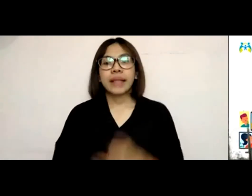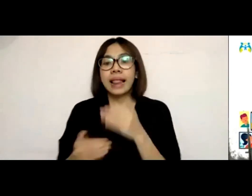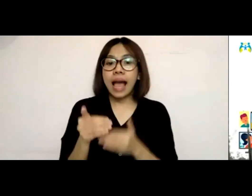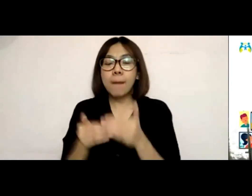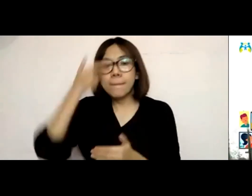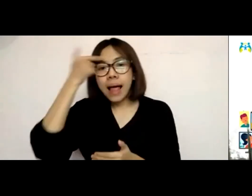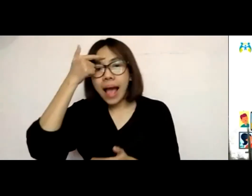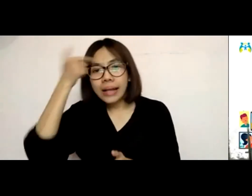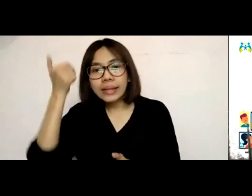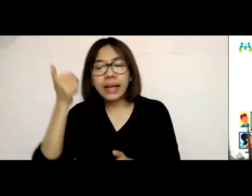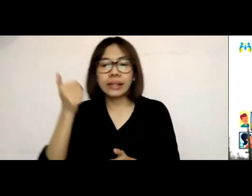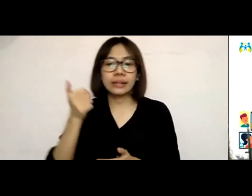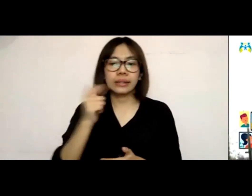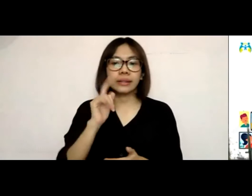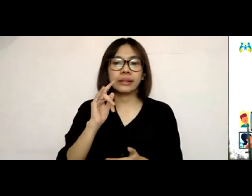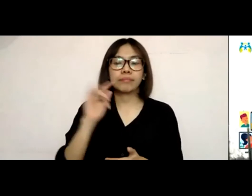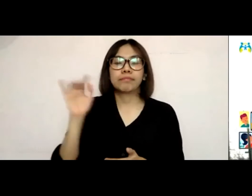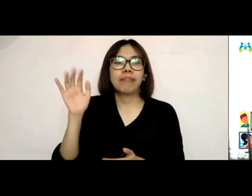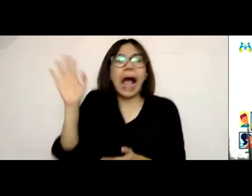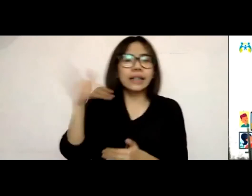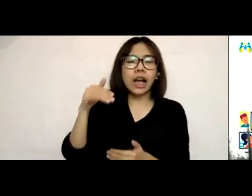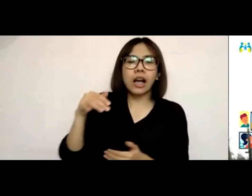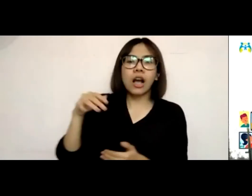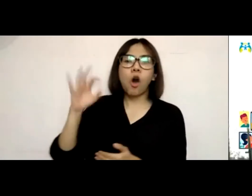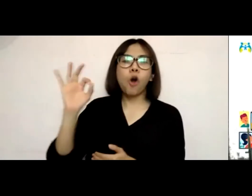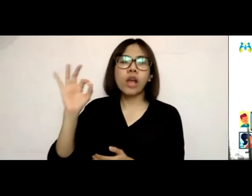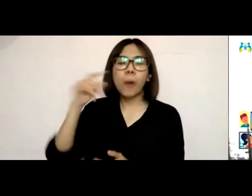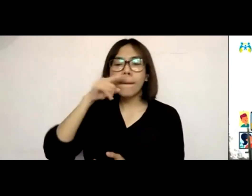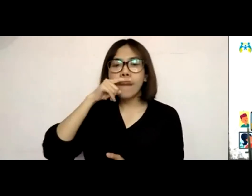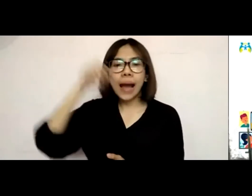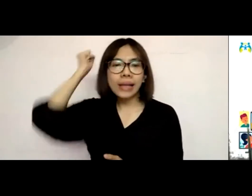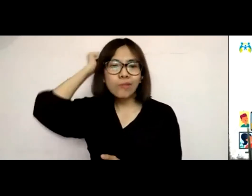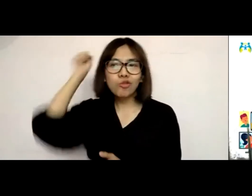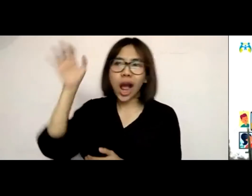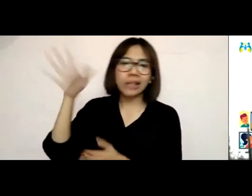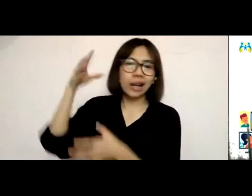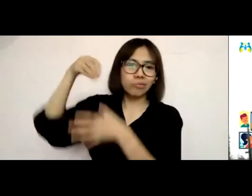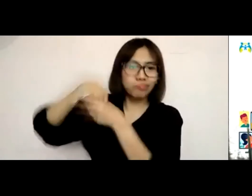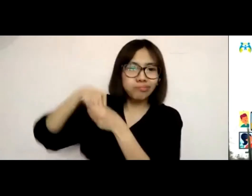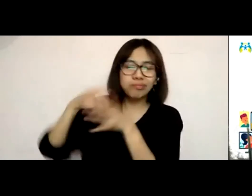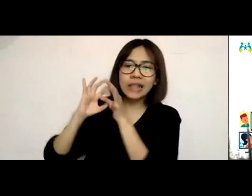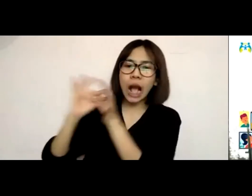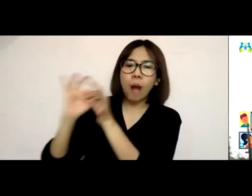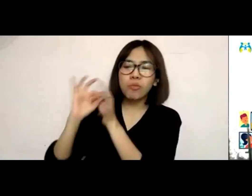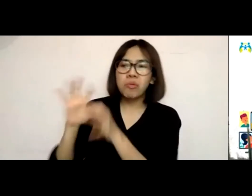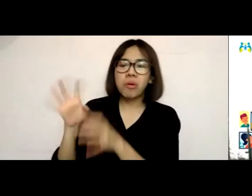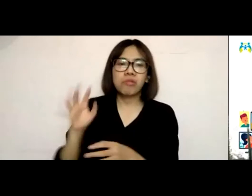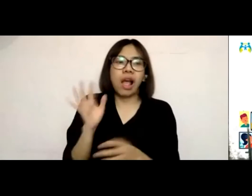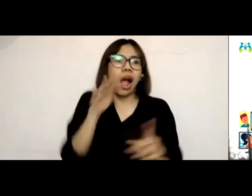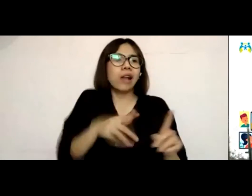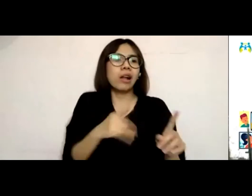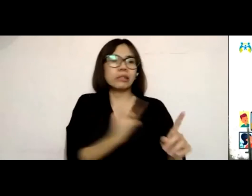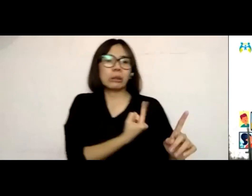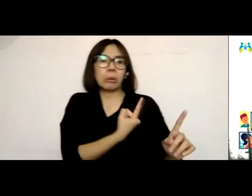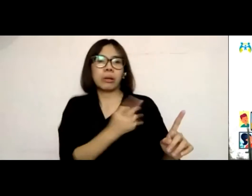kita sinergikan dengan orang tua. Nah, di tahap awal istilahnya kita itu tidak menggunakan